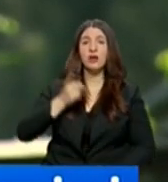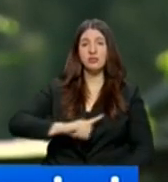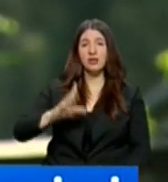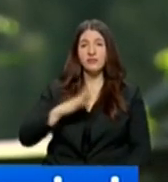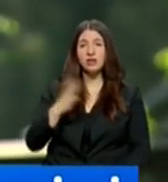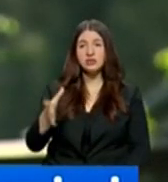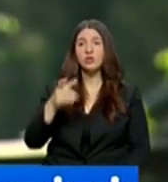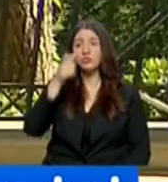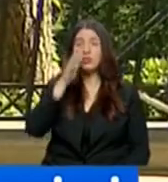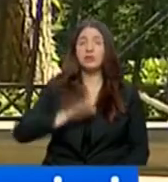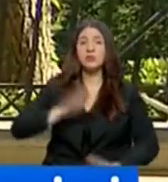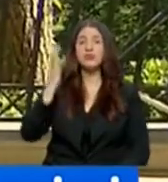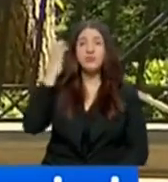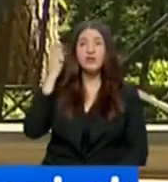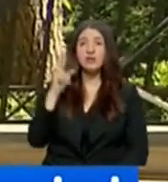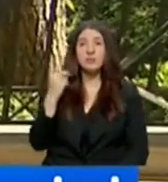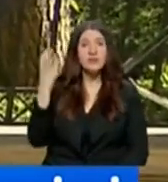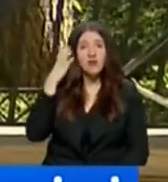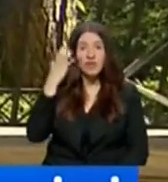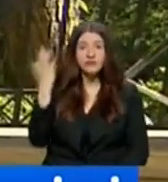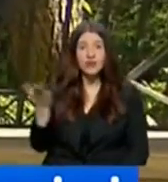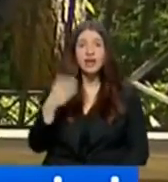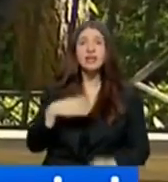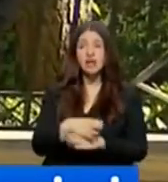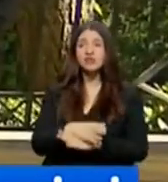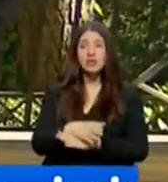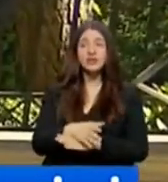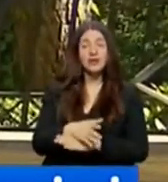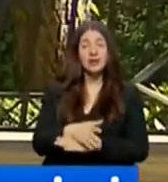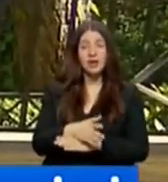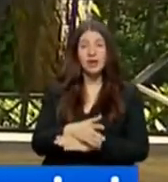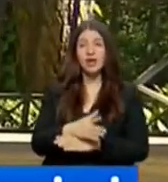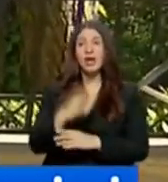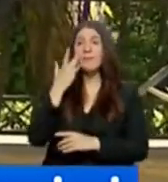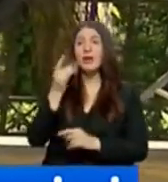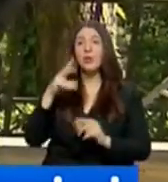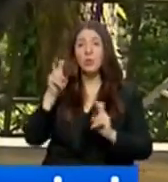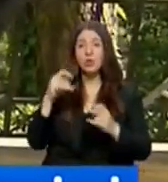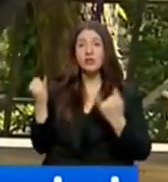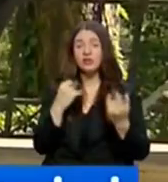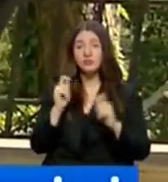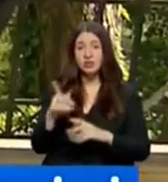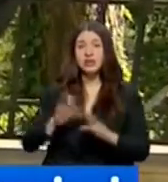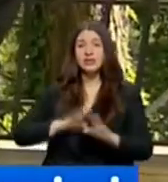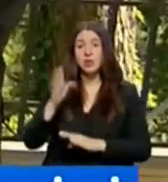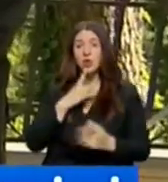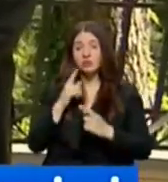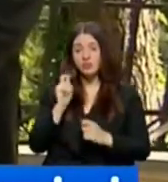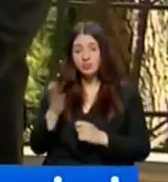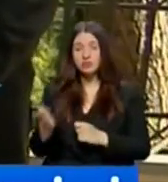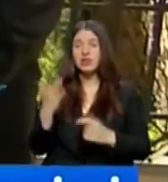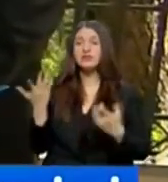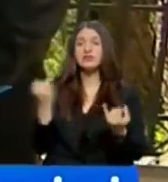talipse, Türk Demokrasi Vakfı gibi bir vakıf eğer gerçekten de belli konuları tartışacaksa, demokrasiyi